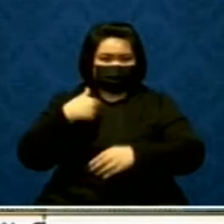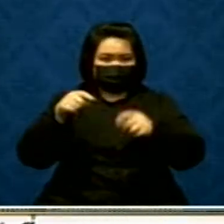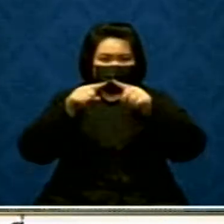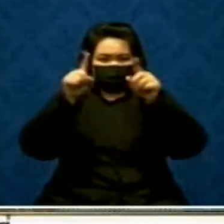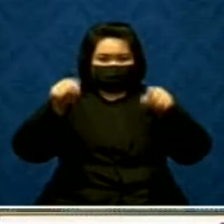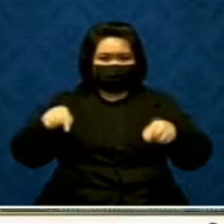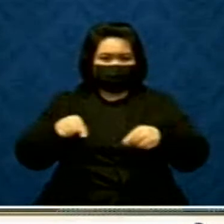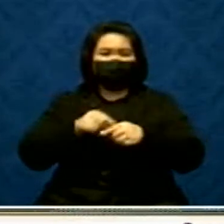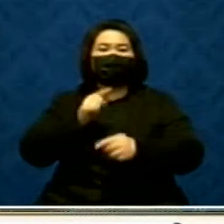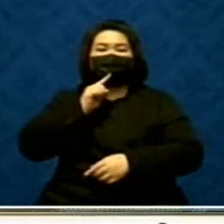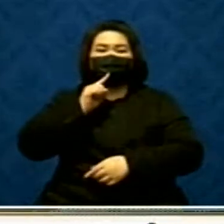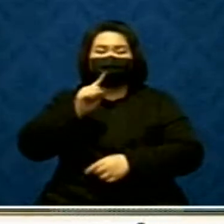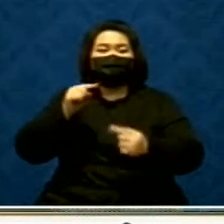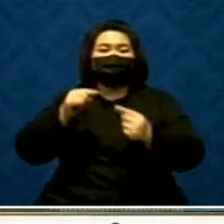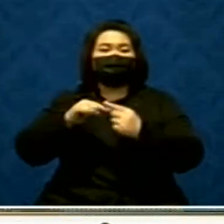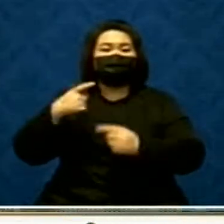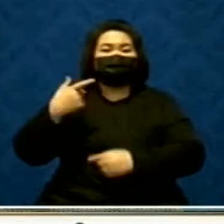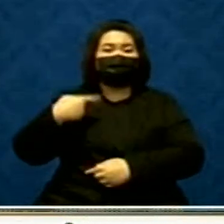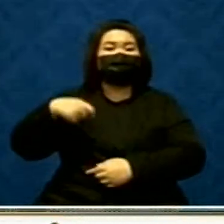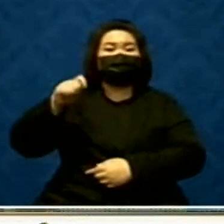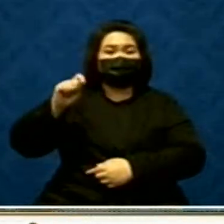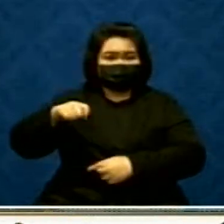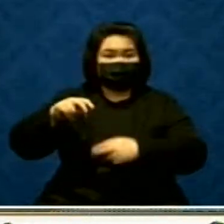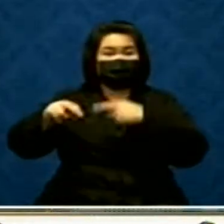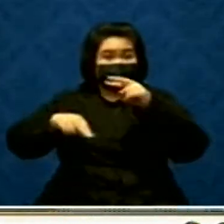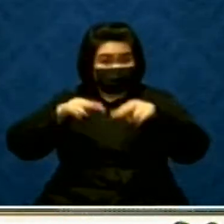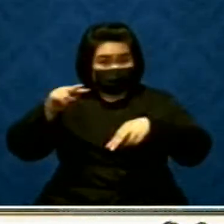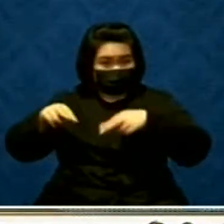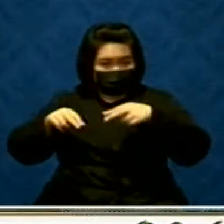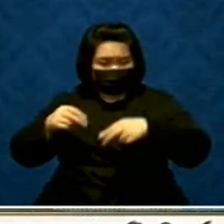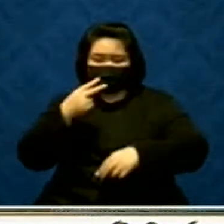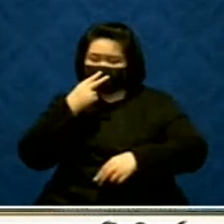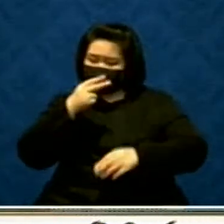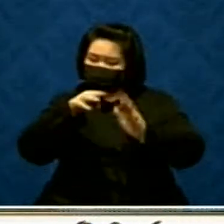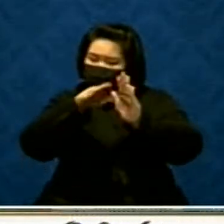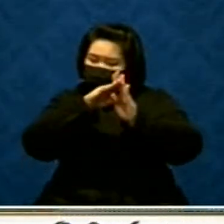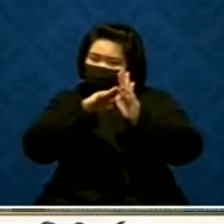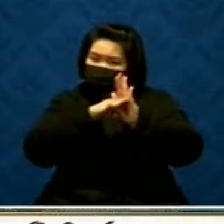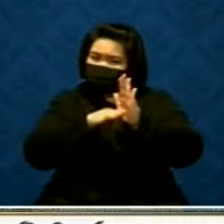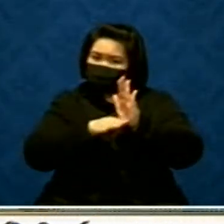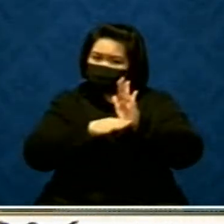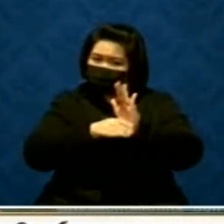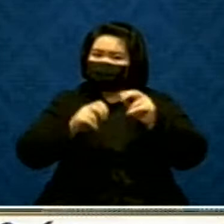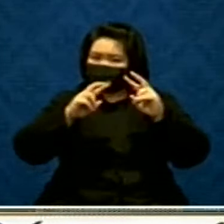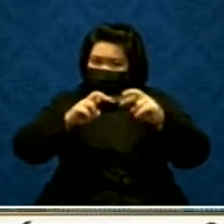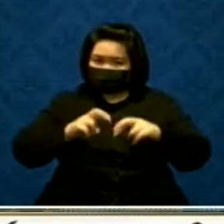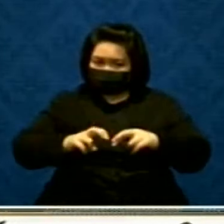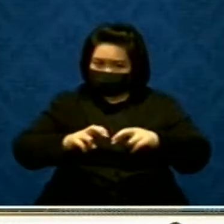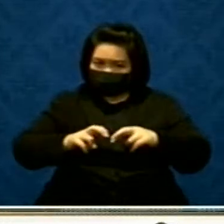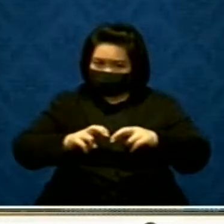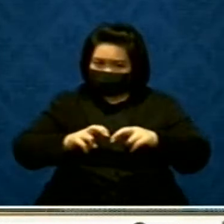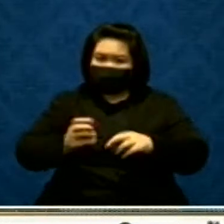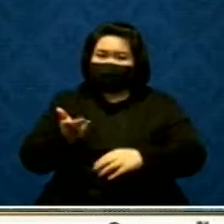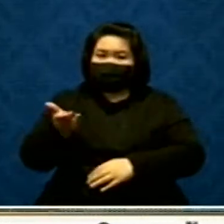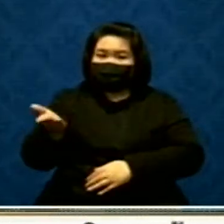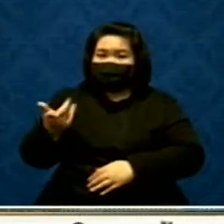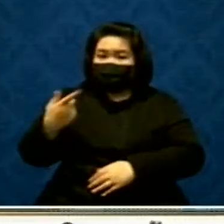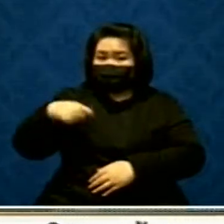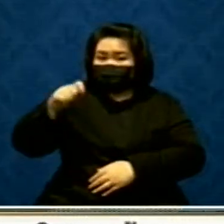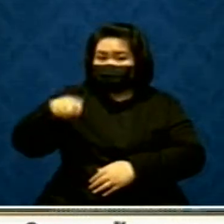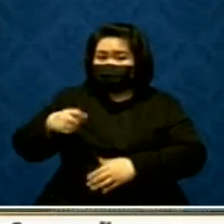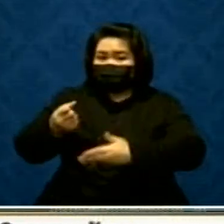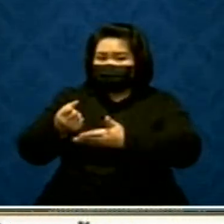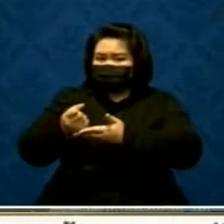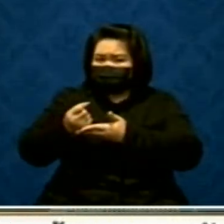ศาลปกครองนะครับเพื่อให้มีกระบวนการในการวินิจฉัยในเรื่องนี้ถามว่าทำไมนะครับการร